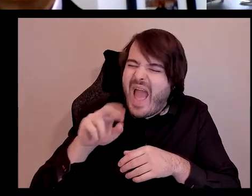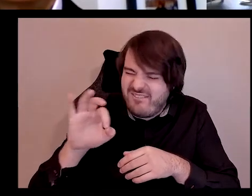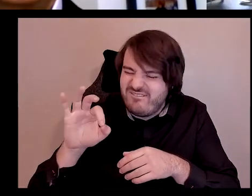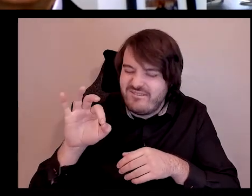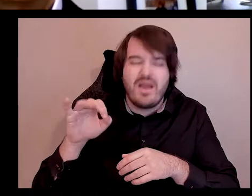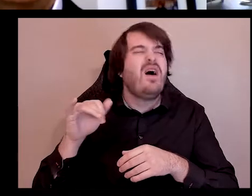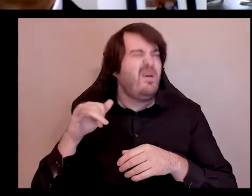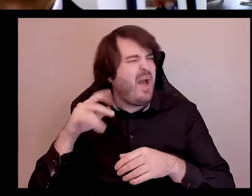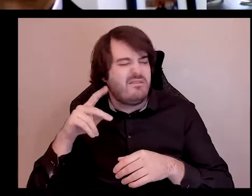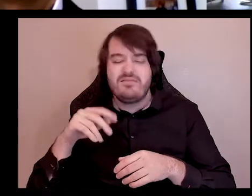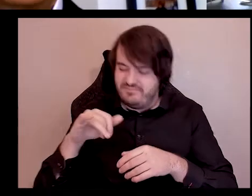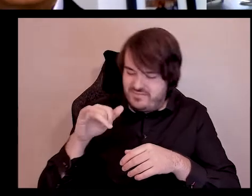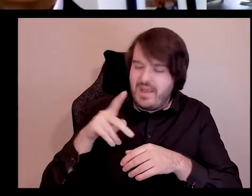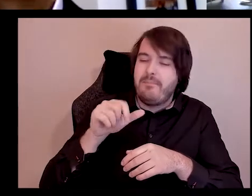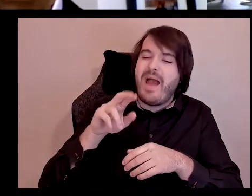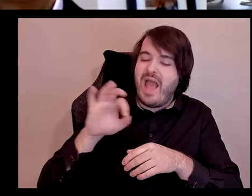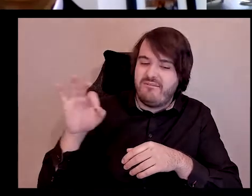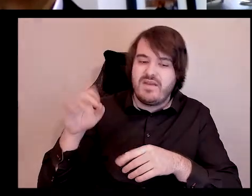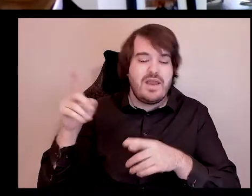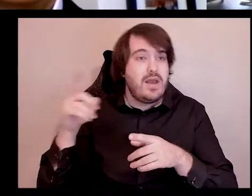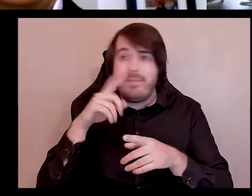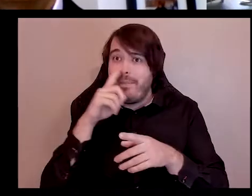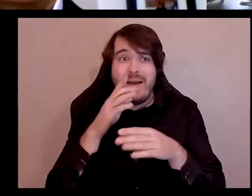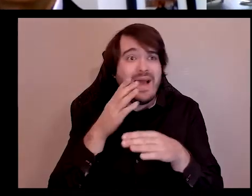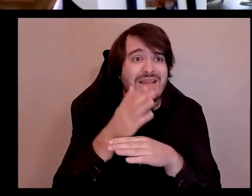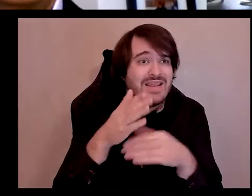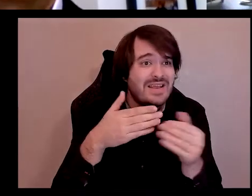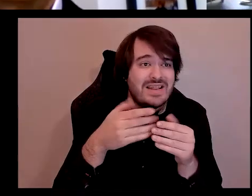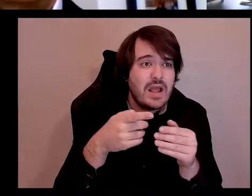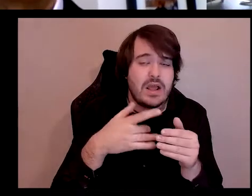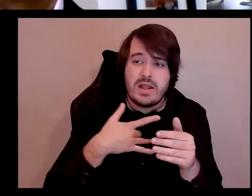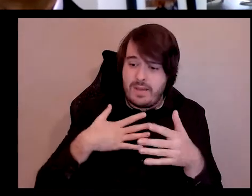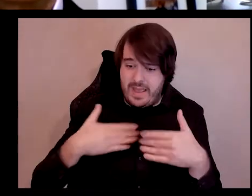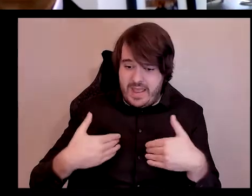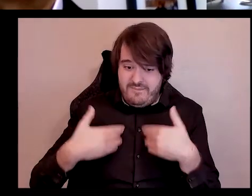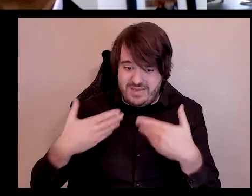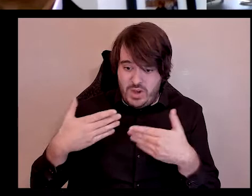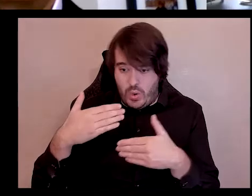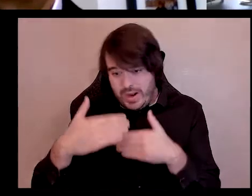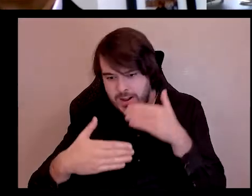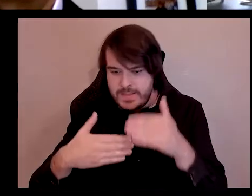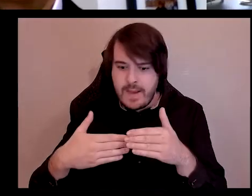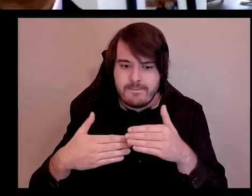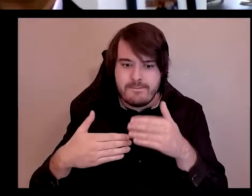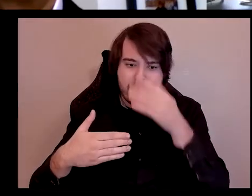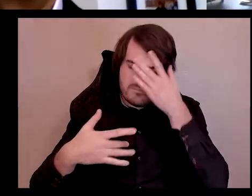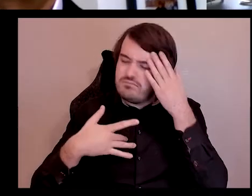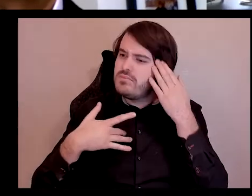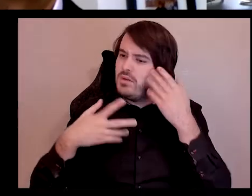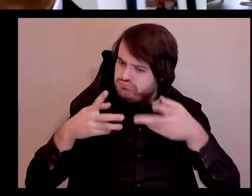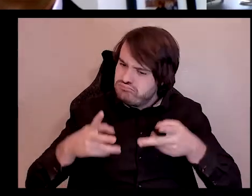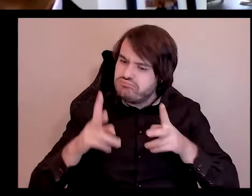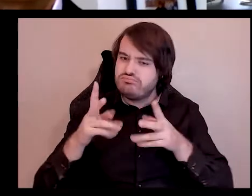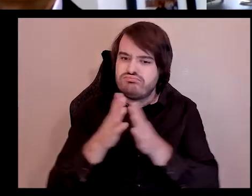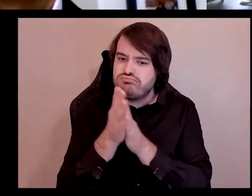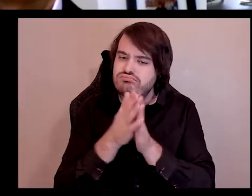aux gens qui... Le PARAF? Oui. Qui n'ont plus accès à leur emploi pour une raison ou pour une autre et qui sont rendus dans une étape de leur vie